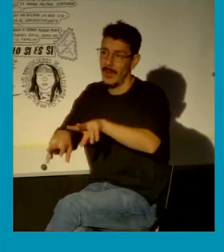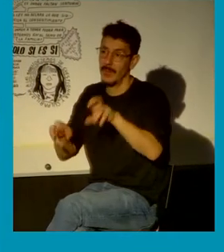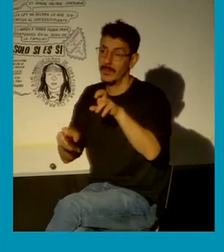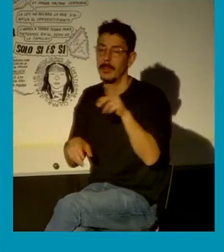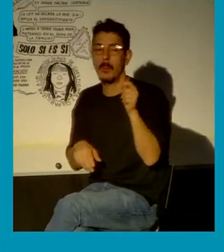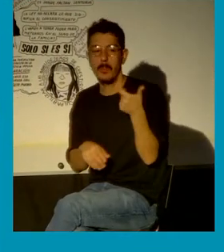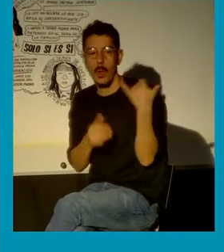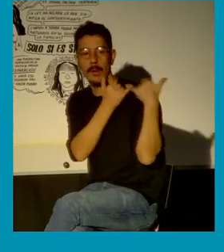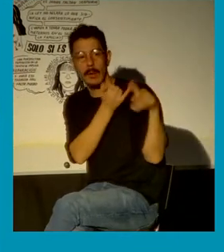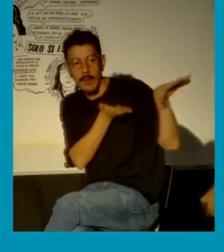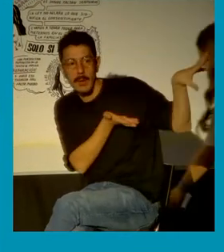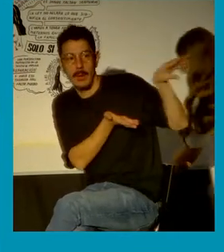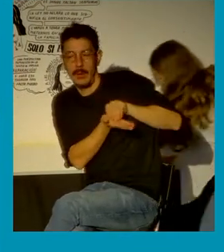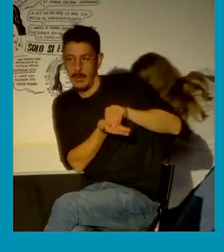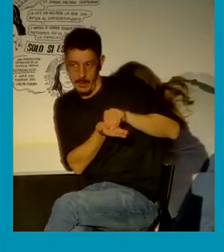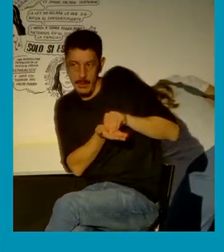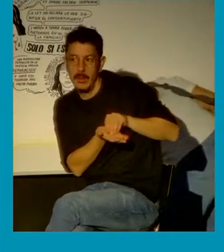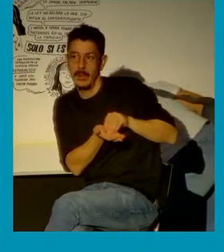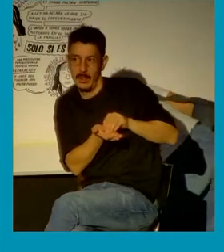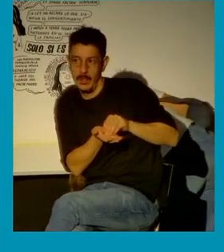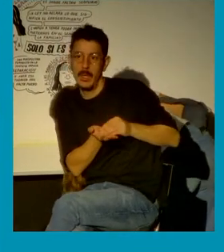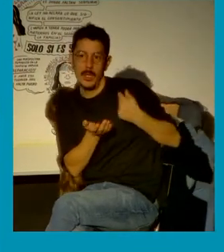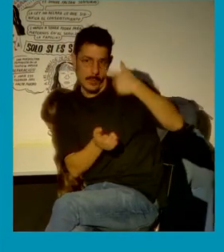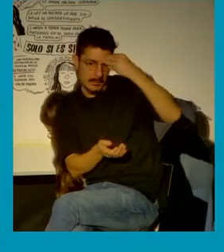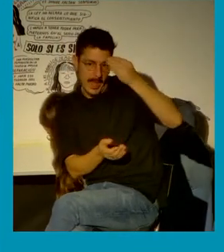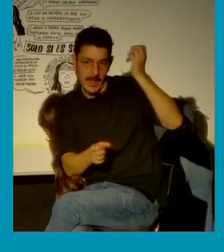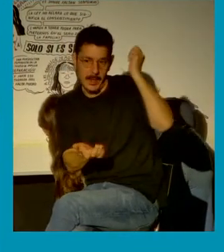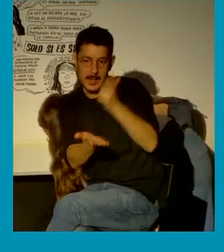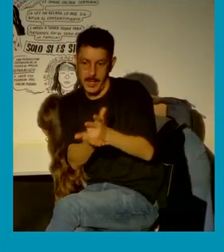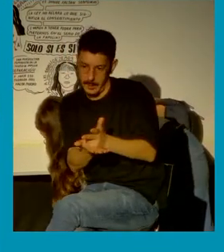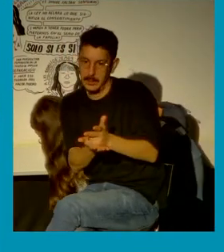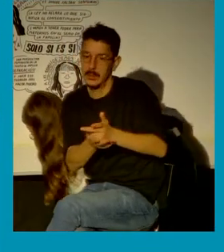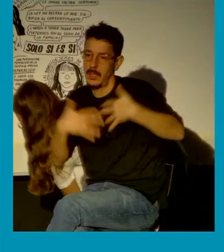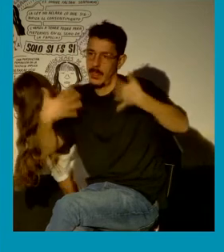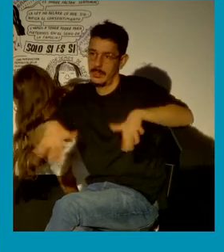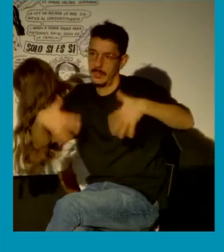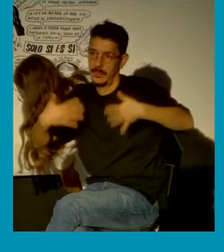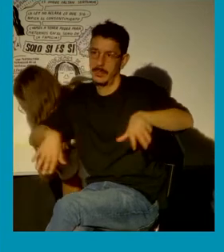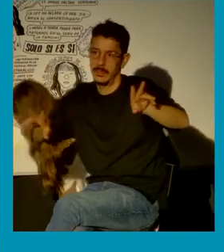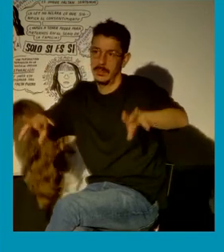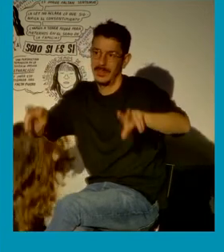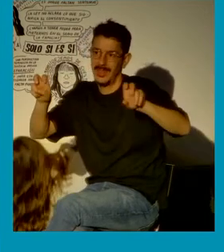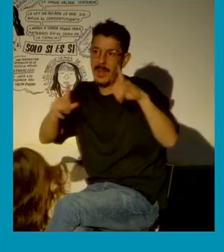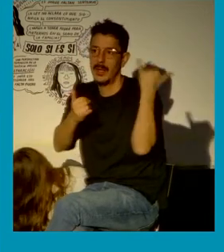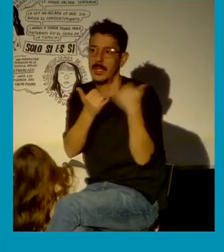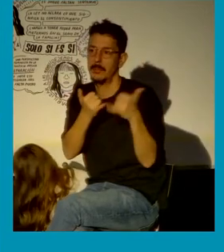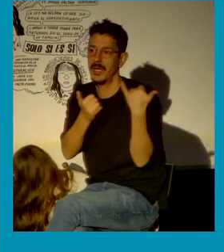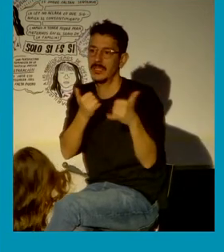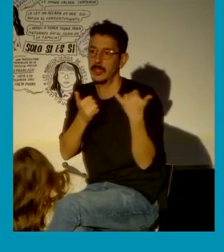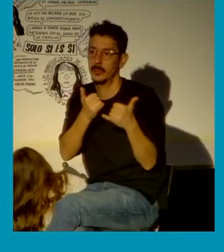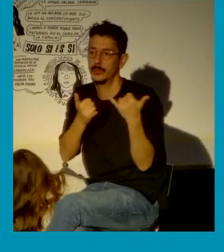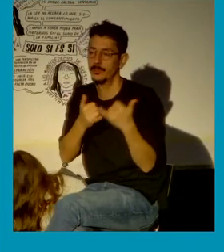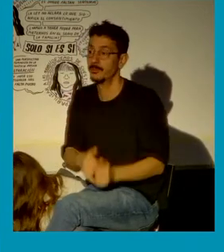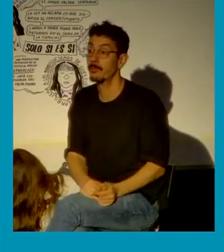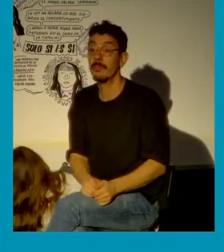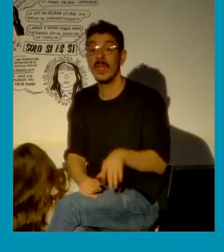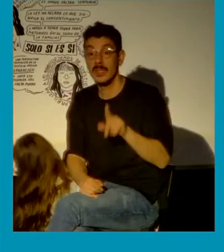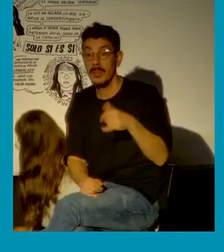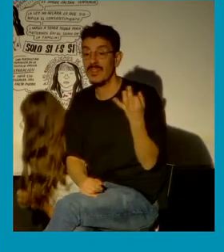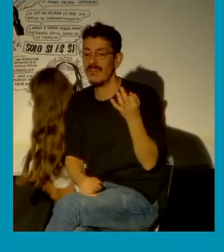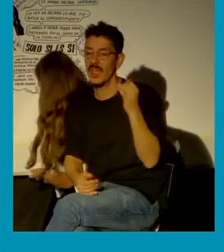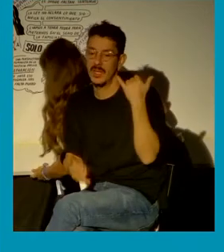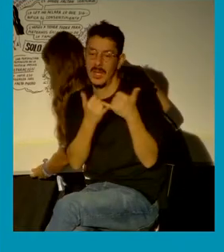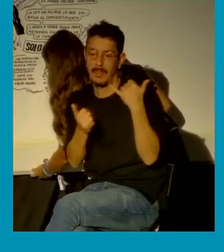rescato i que crec que és un repte indispensable és el tema de la reparació i veure si la reparació també